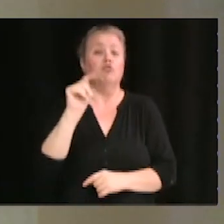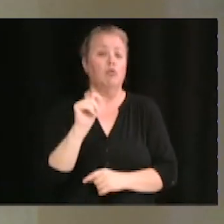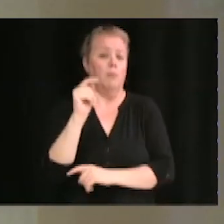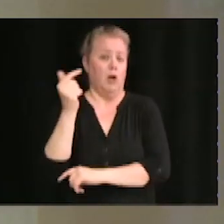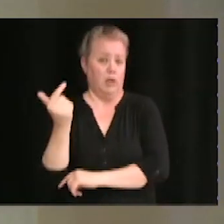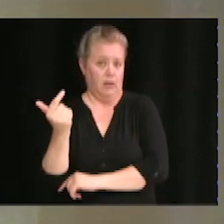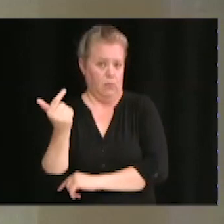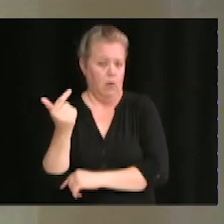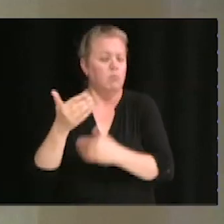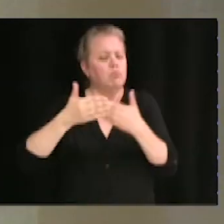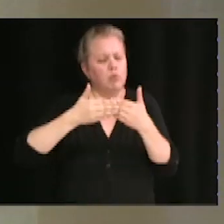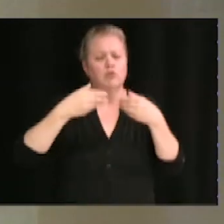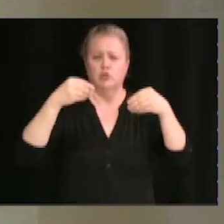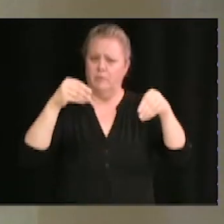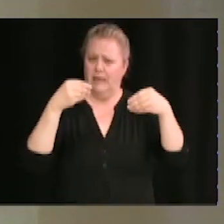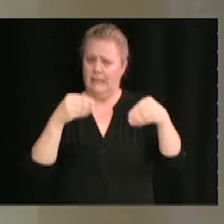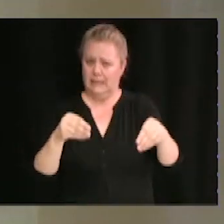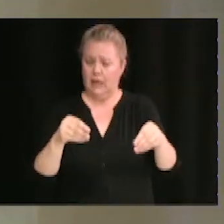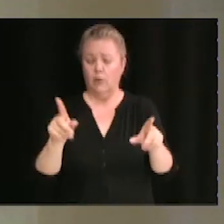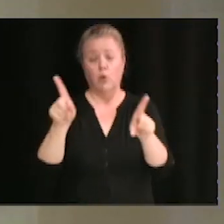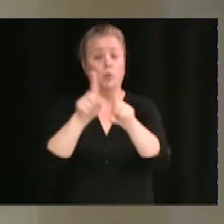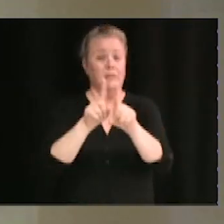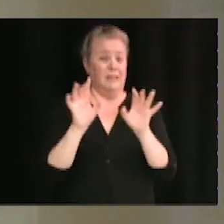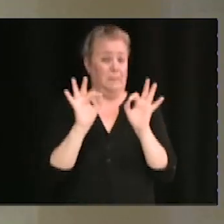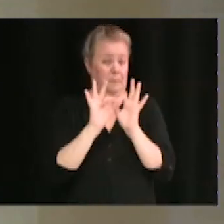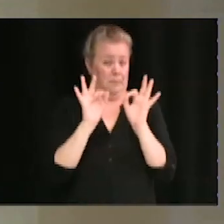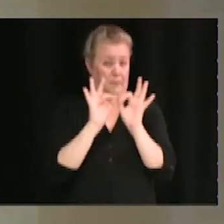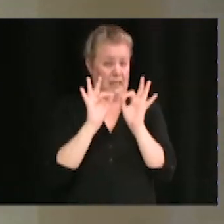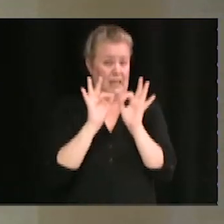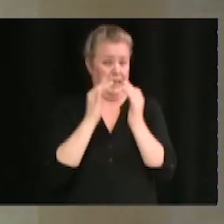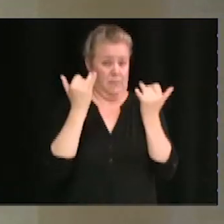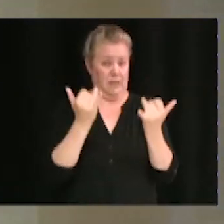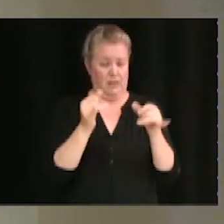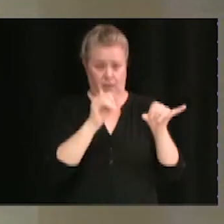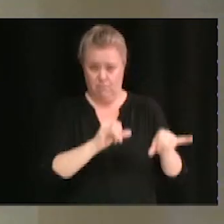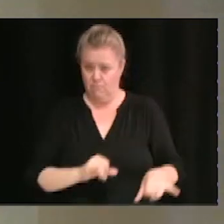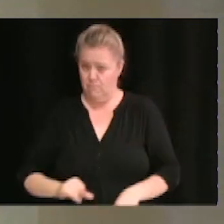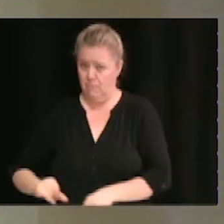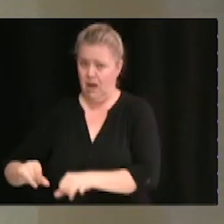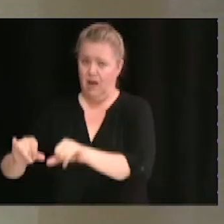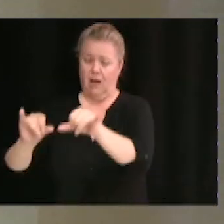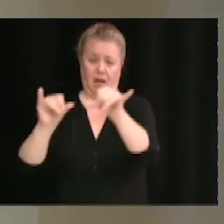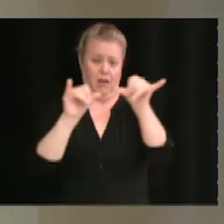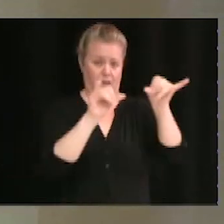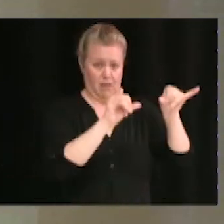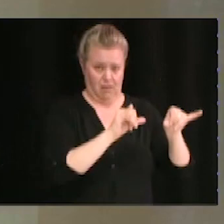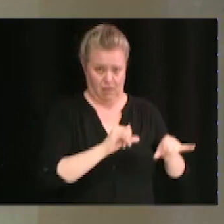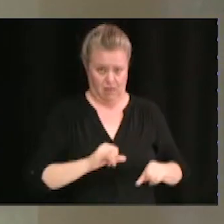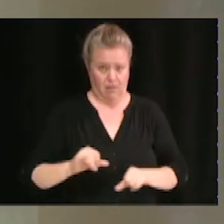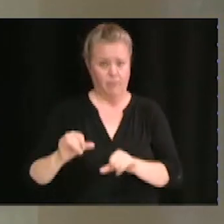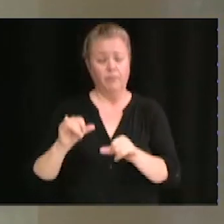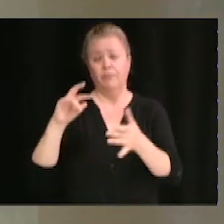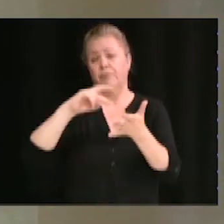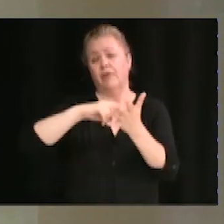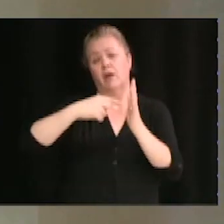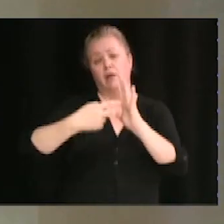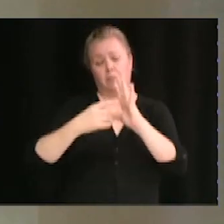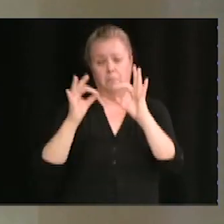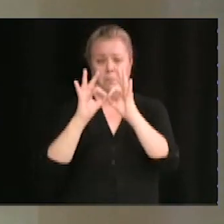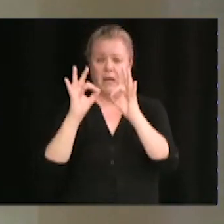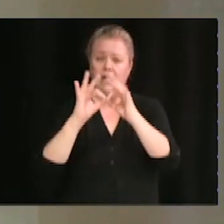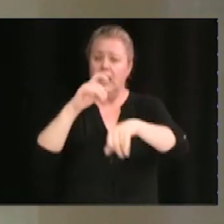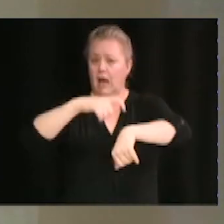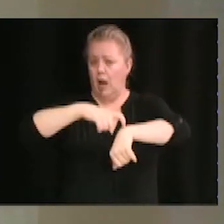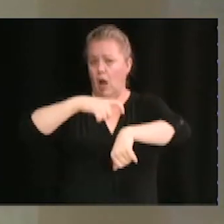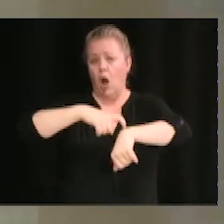près des commerces. Le tarif est maintenant aussi uniformisé sur l'ensemble des espaces de stationnement. Donc, c'est un taux horaire qui est très